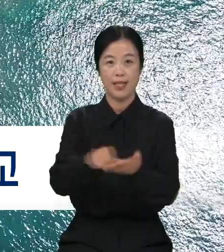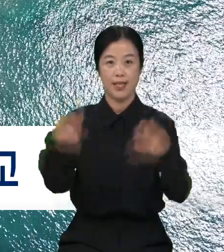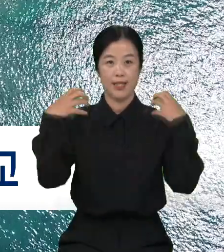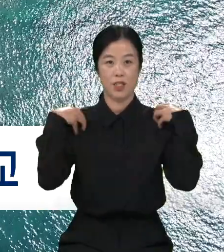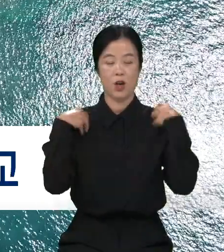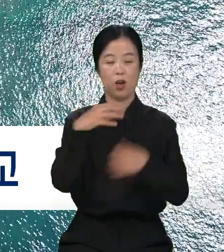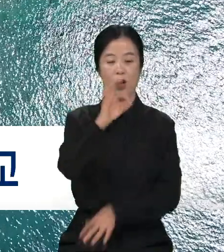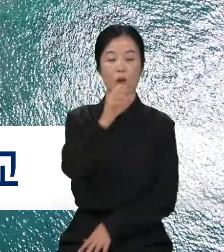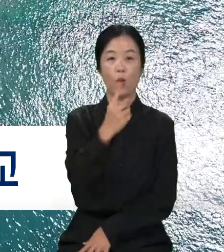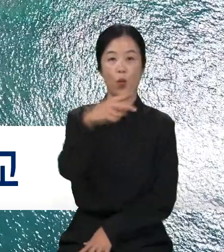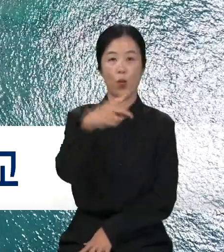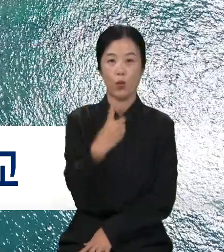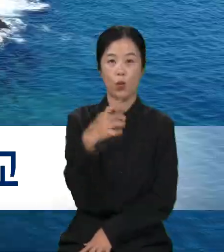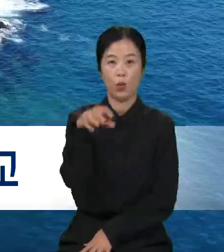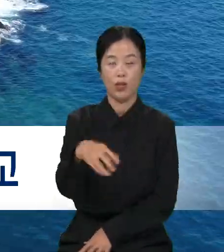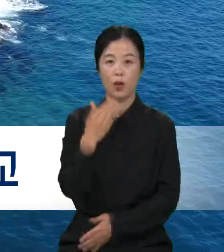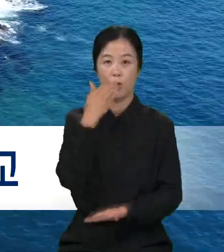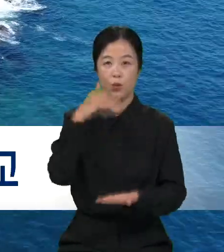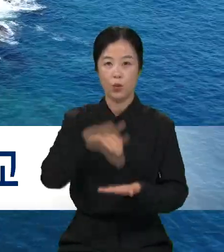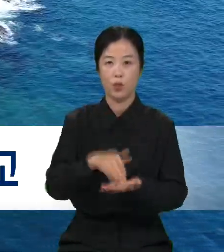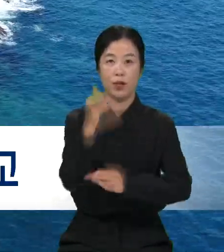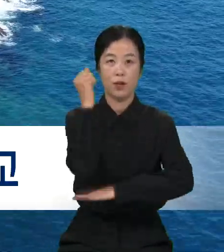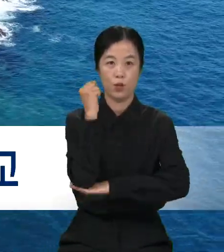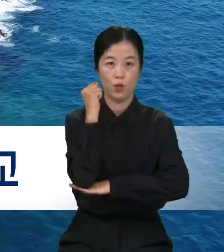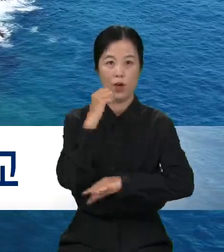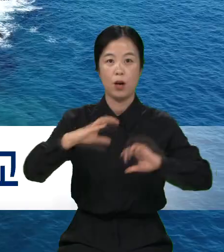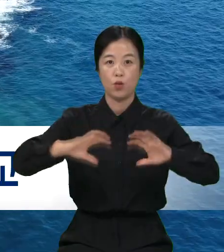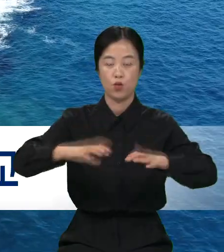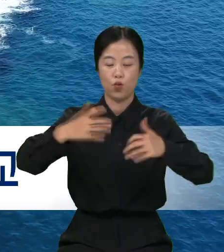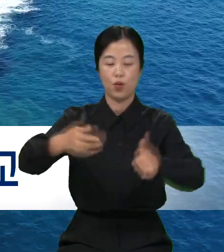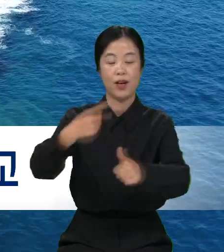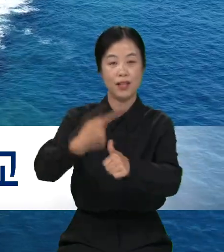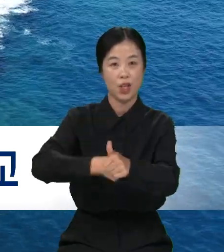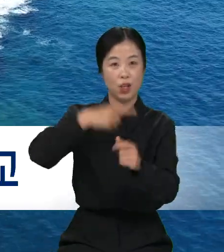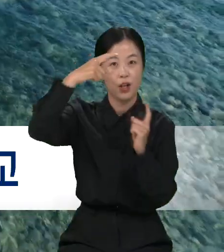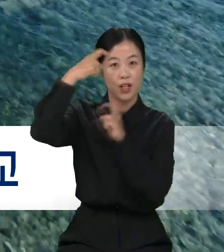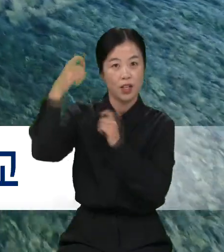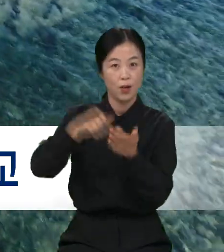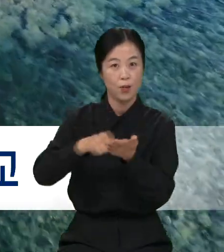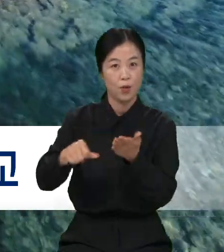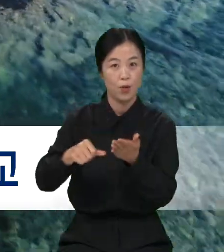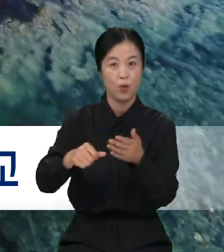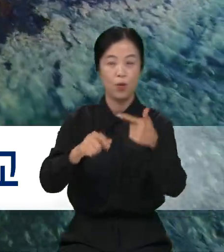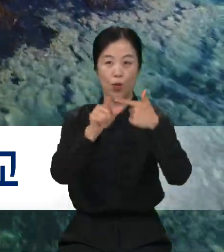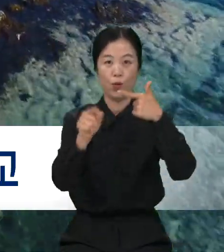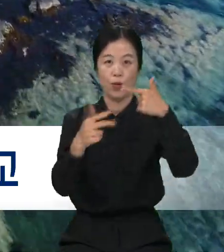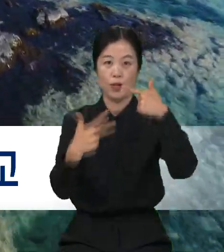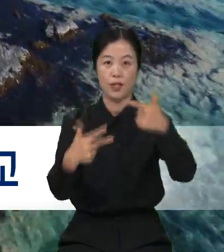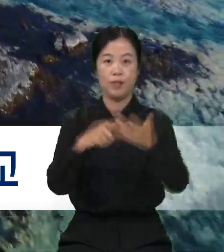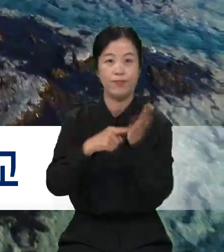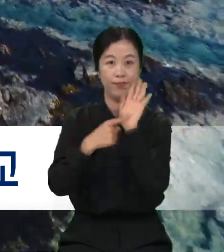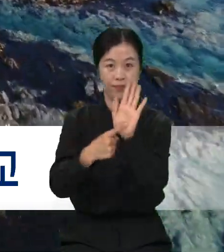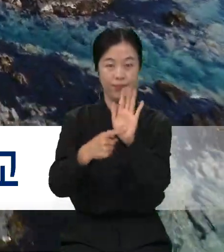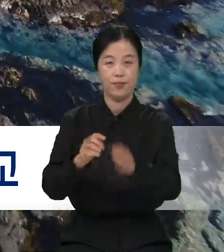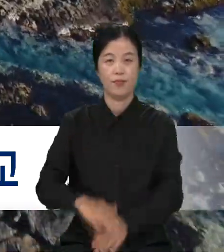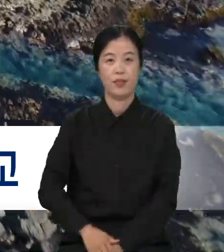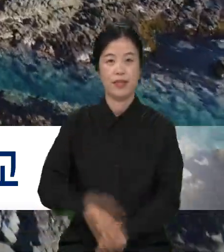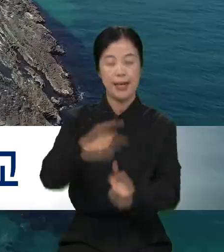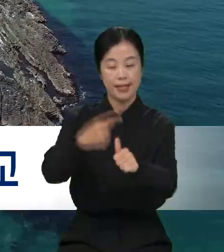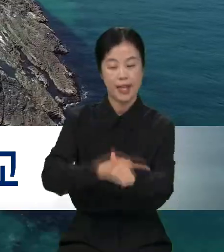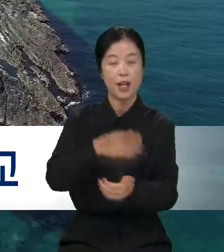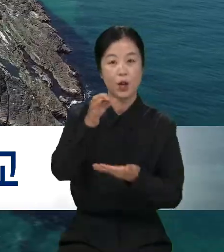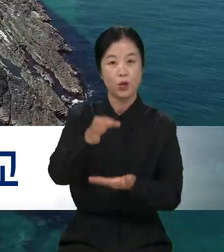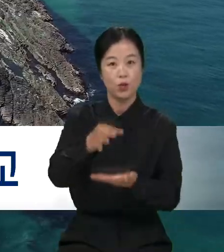문화재청이 포항 오도리 주상절리를 국가 지정문화재 천연기념물로 지정한다고 7일 예고했습니다 신은